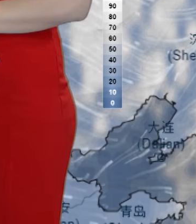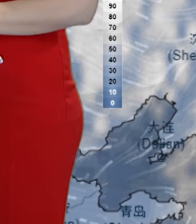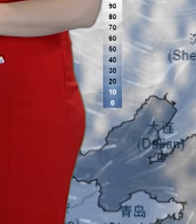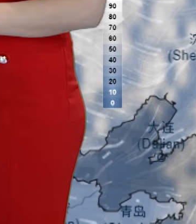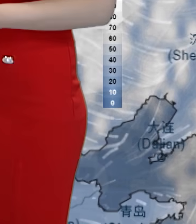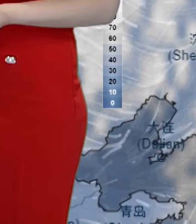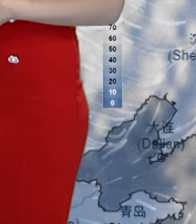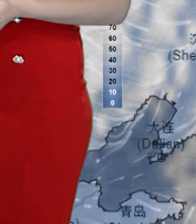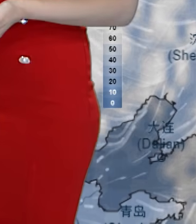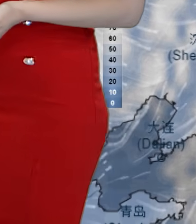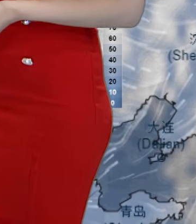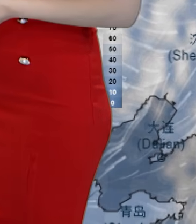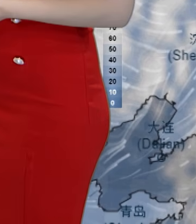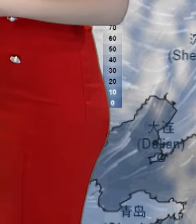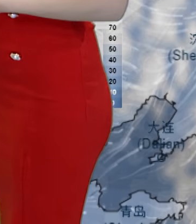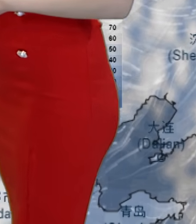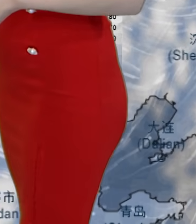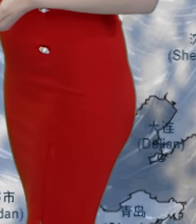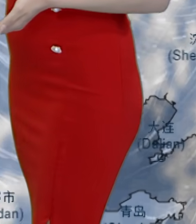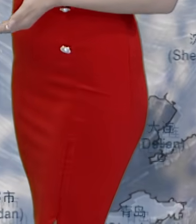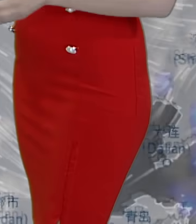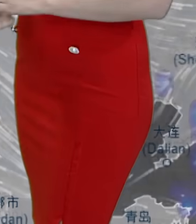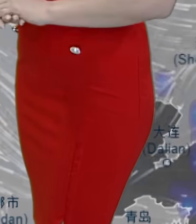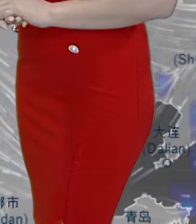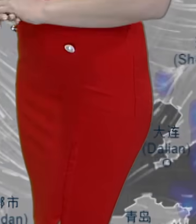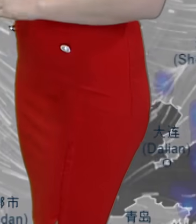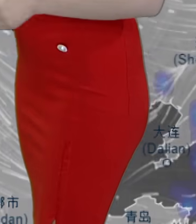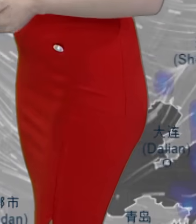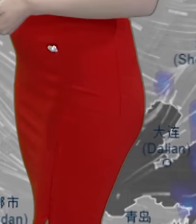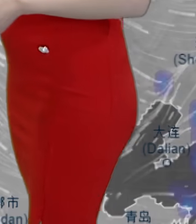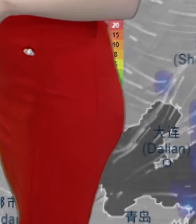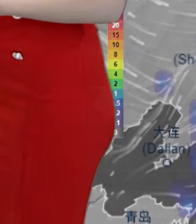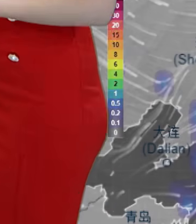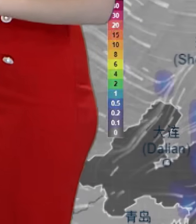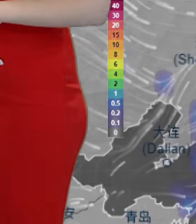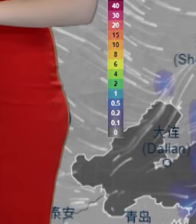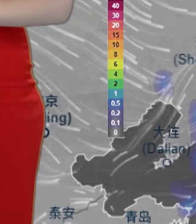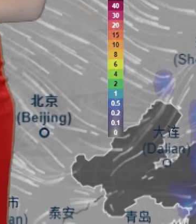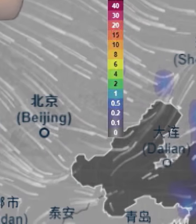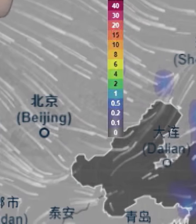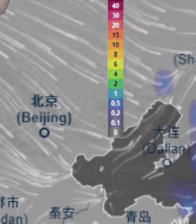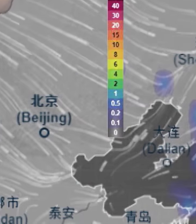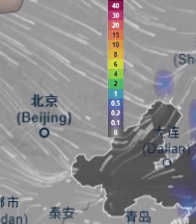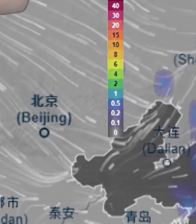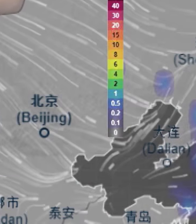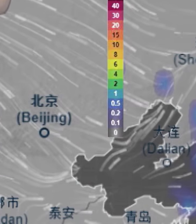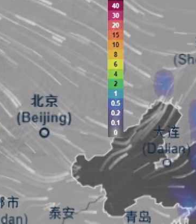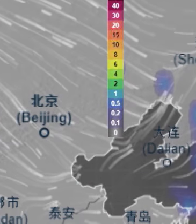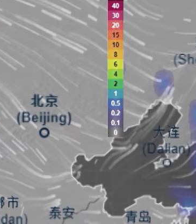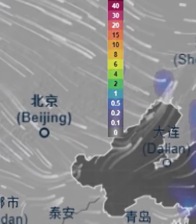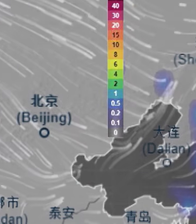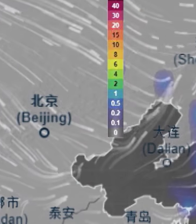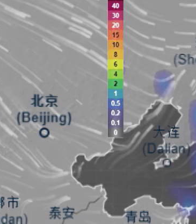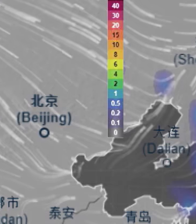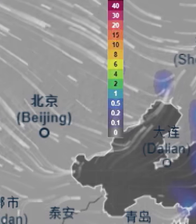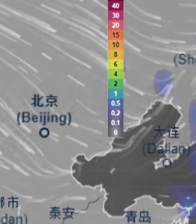ихэх нутгаараа үүлний хувьд бол солигдмол уултай байна. Хурд тундасны хувьд шөндөө, хинти болон хөвсгөлийн уулархаг нутгаар өдөртөө хангай